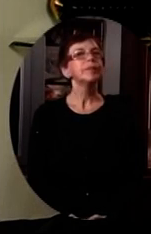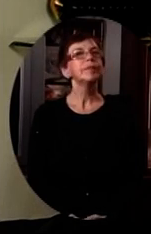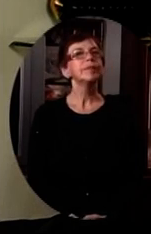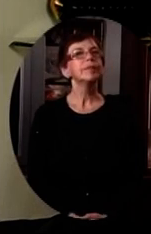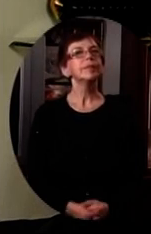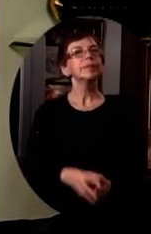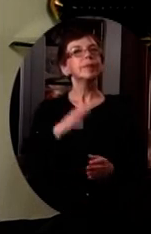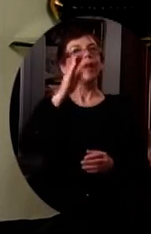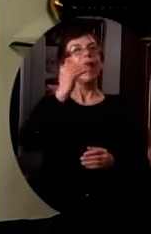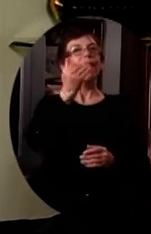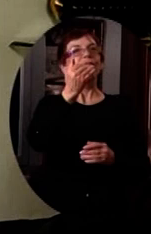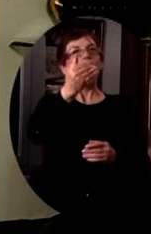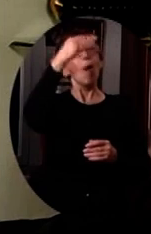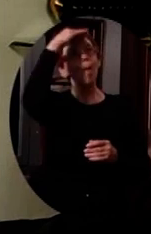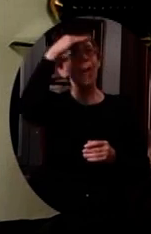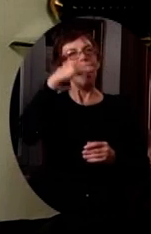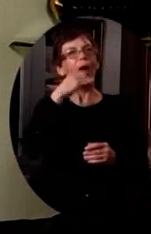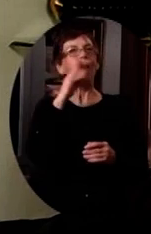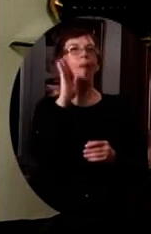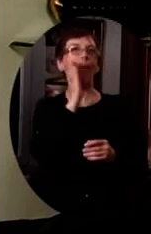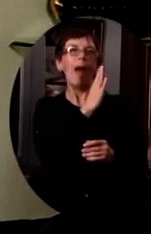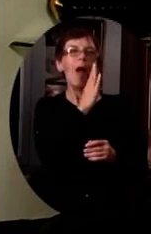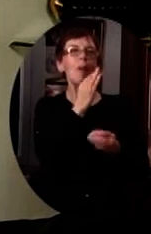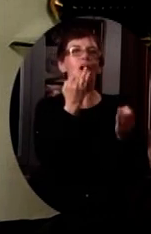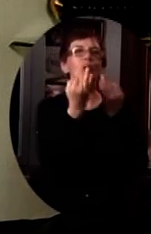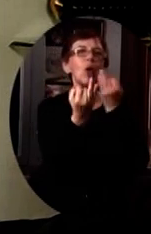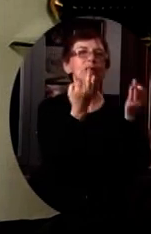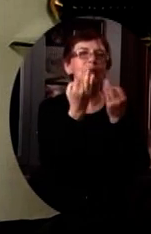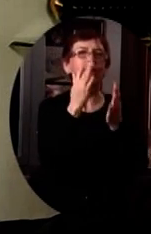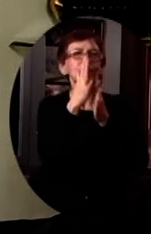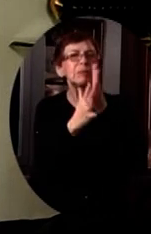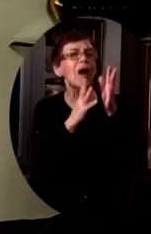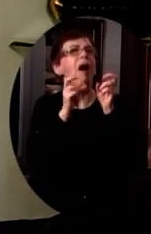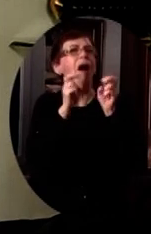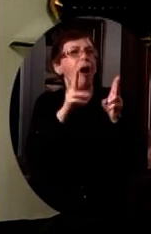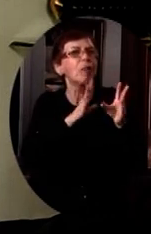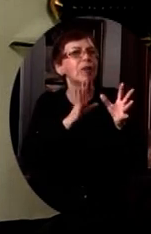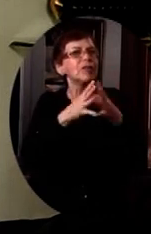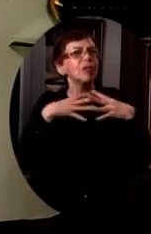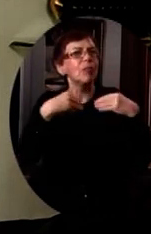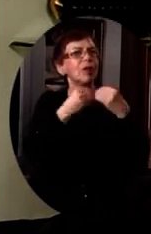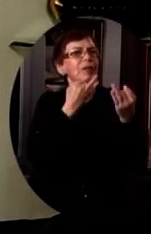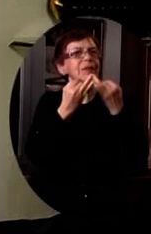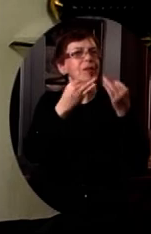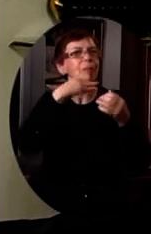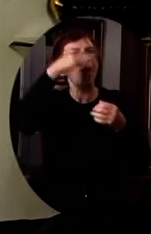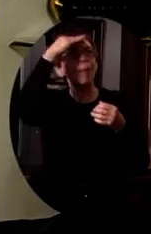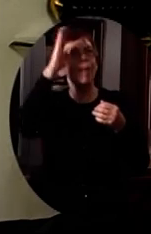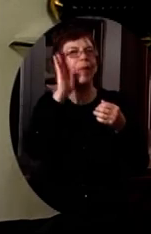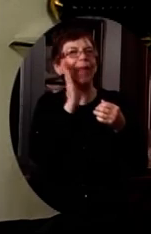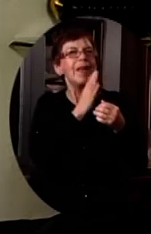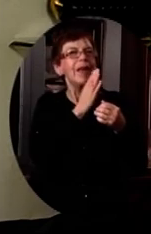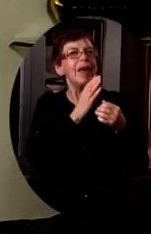וההורים הצליחו לתקשר איתך בשפת סימנים או איך דיברת עם ההורים?